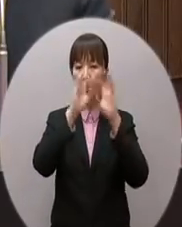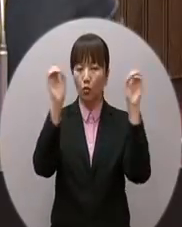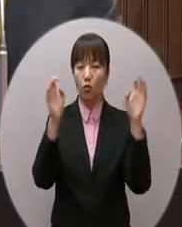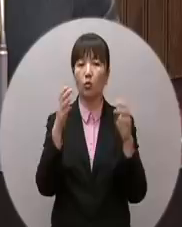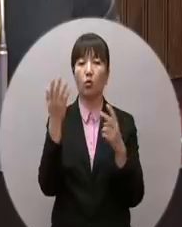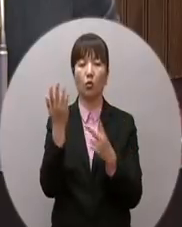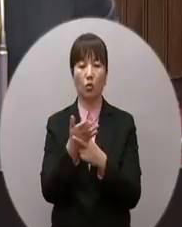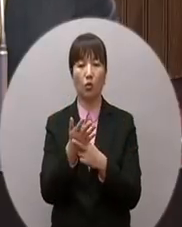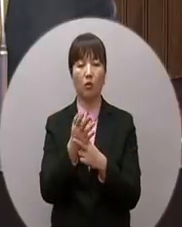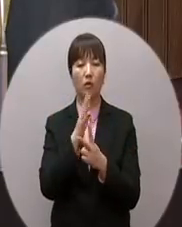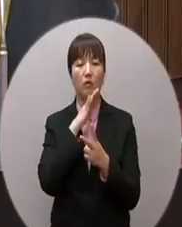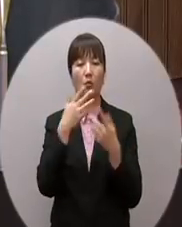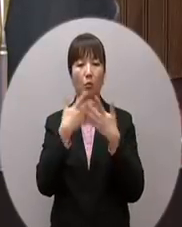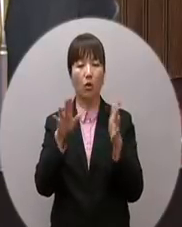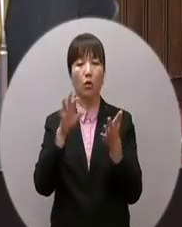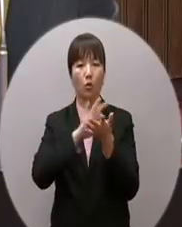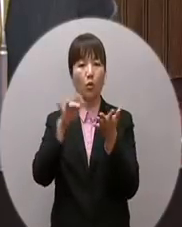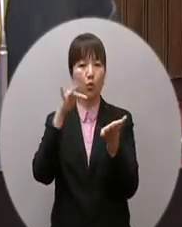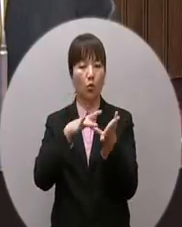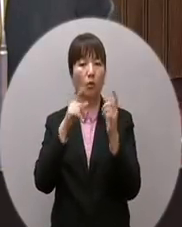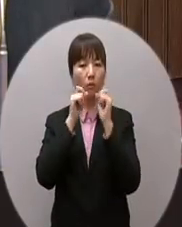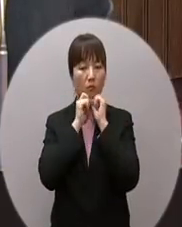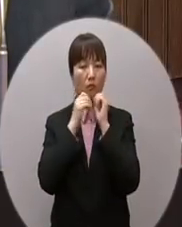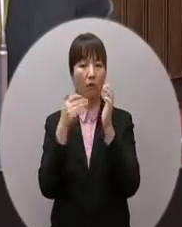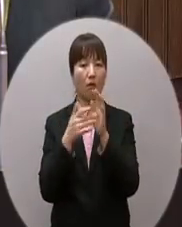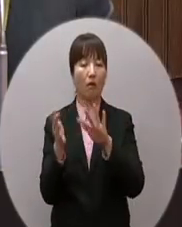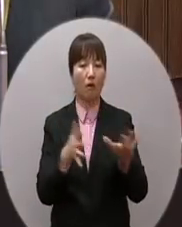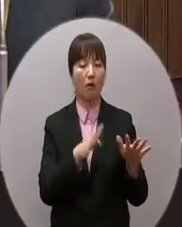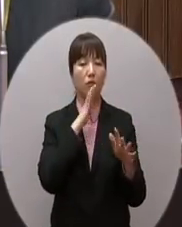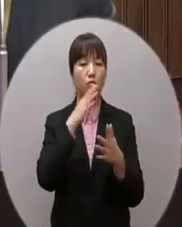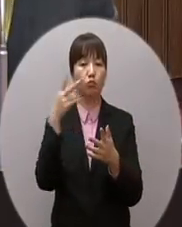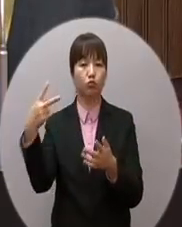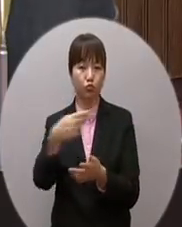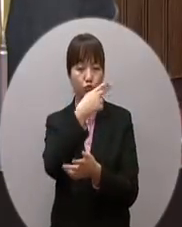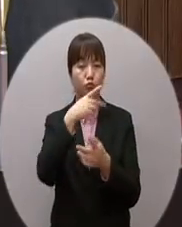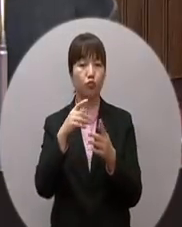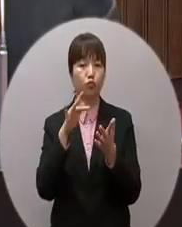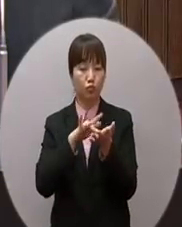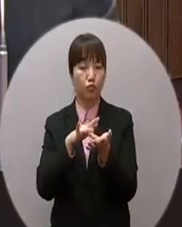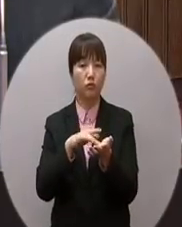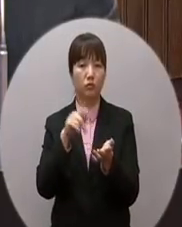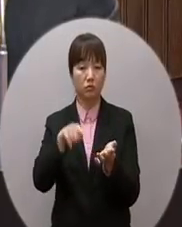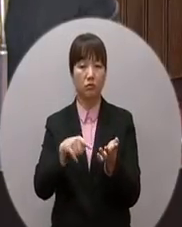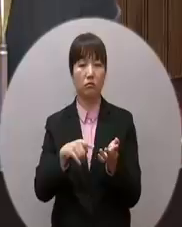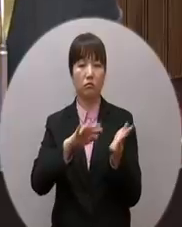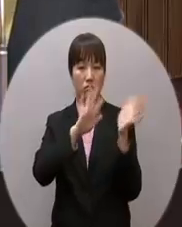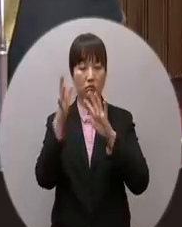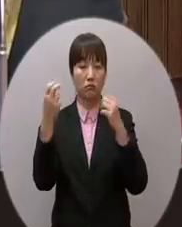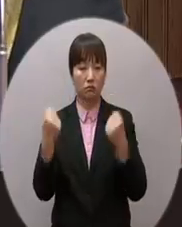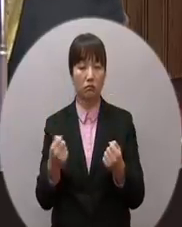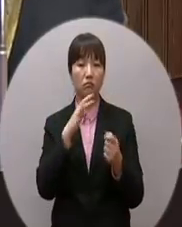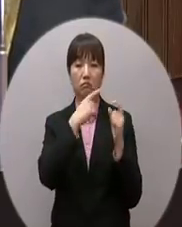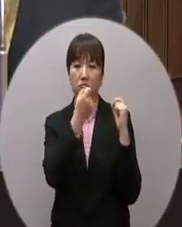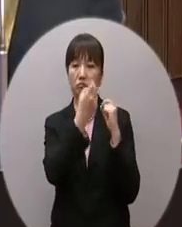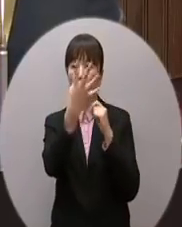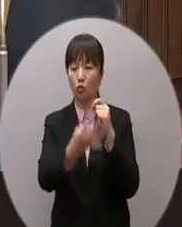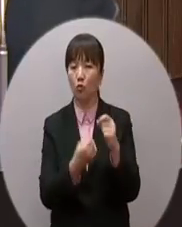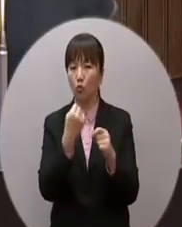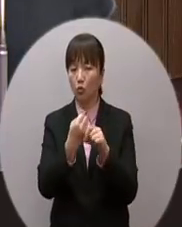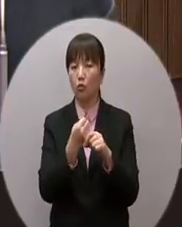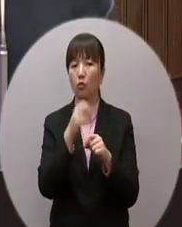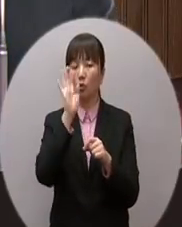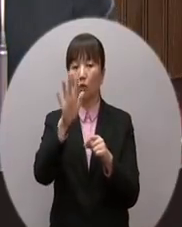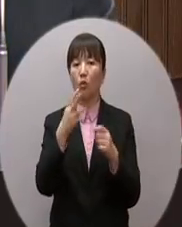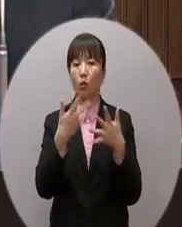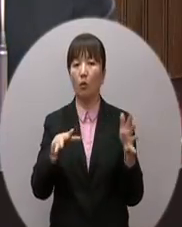传不要使用毒品，或者是说戒制的部分。这些部分在几几年这段时间其